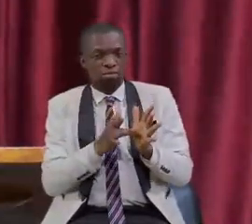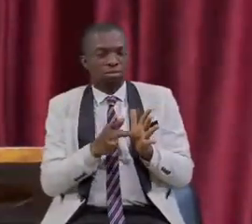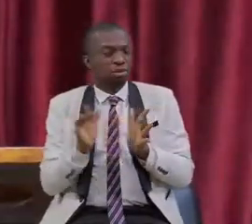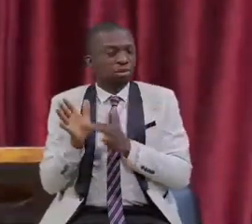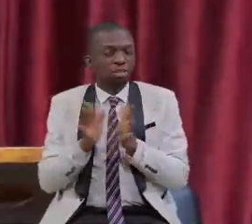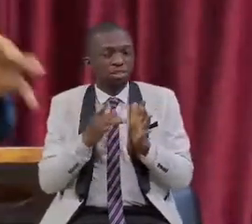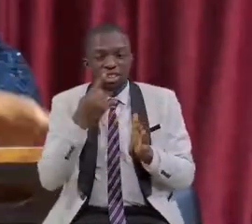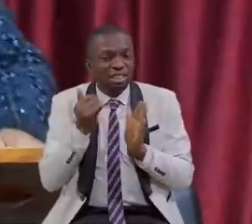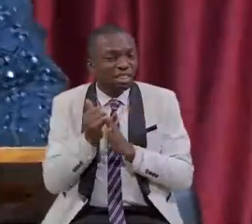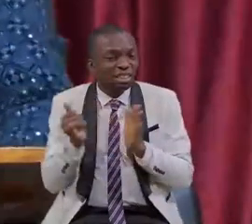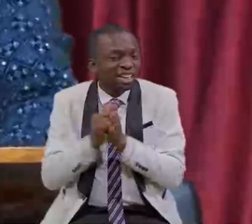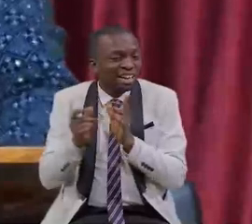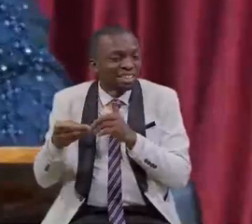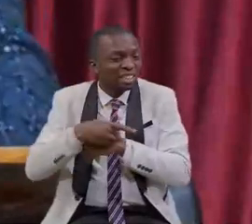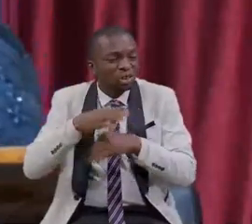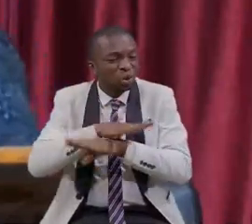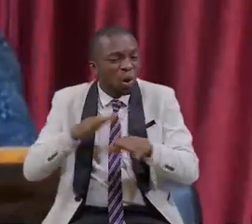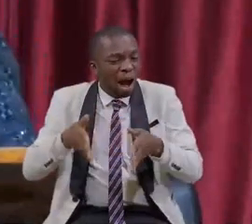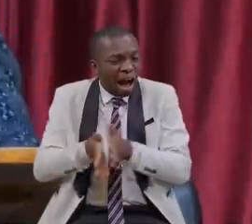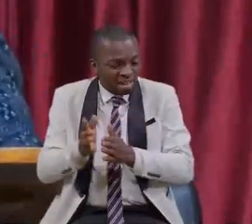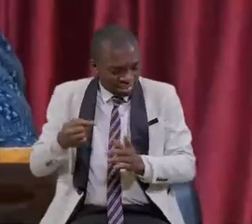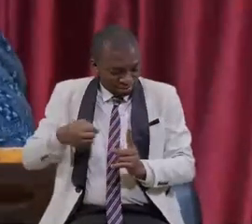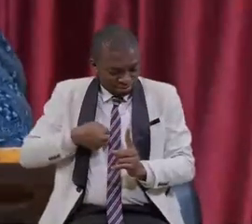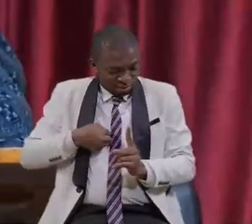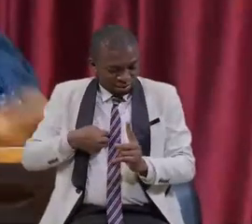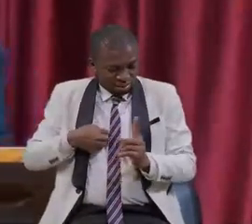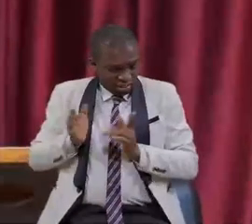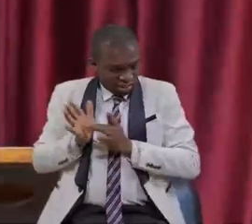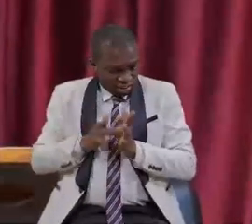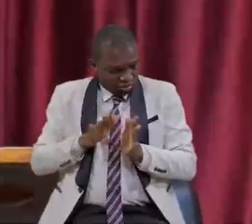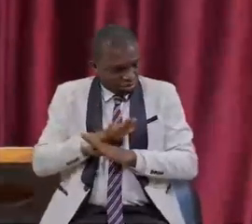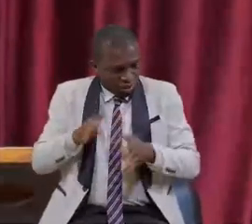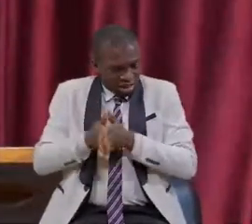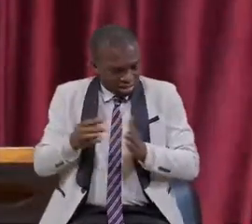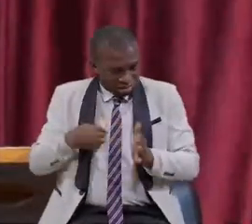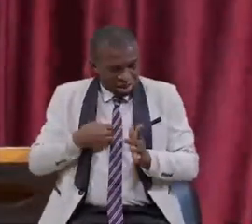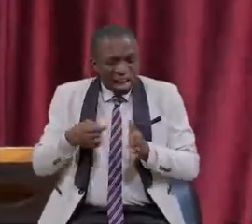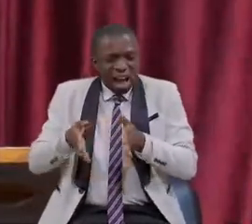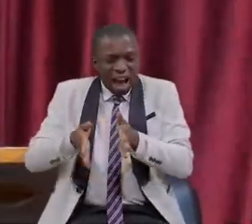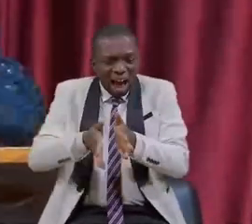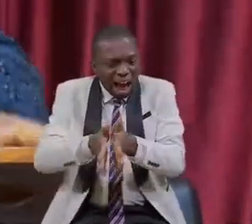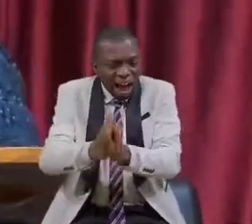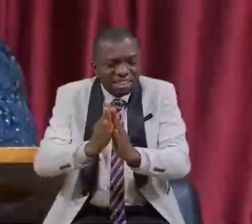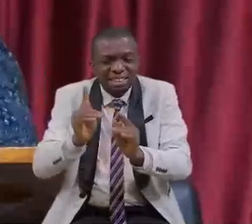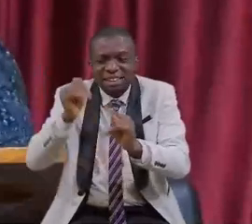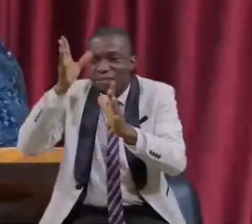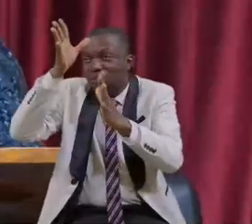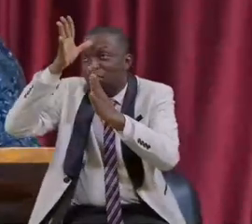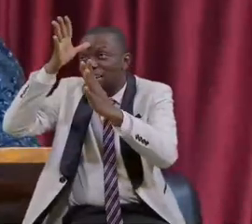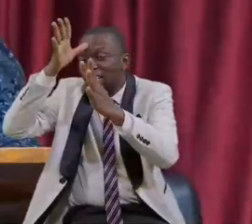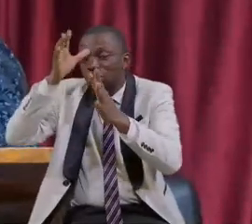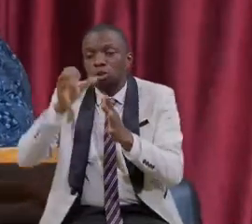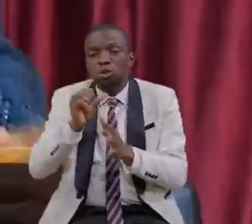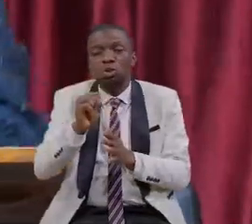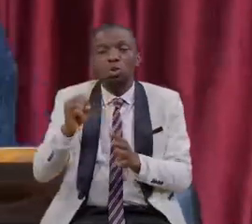Et que en ce jour-là, vous ne me demanderez rien. Demandez au Père en mon nom. Donc c'est la prière que nous adressons au